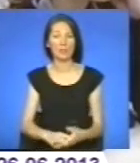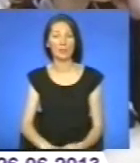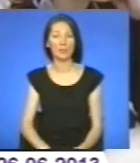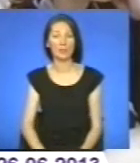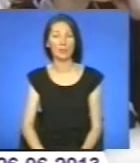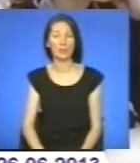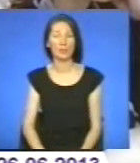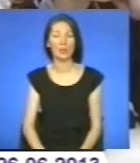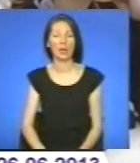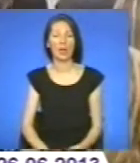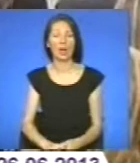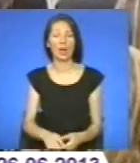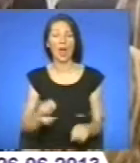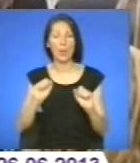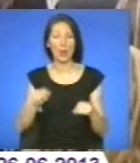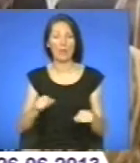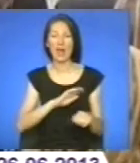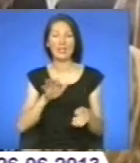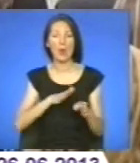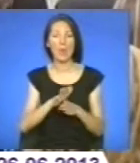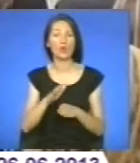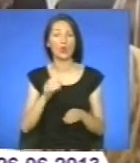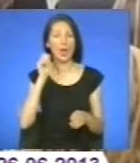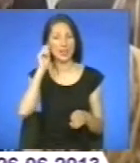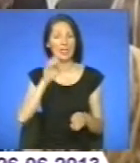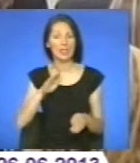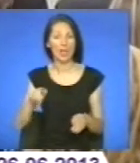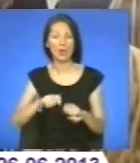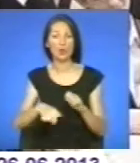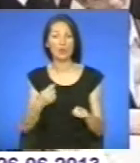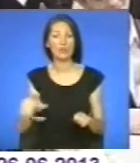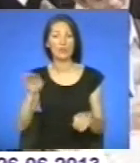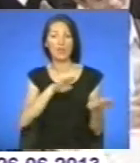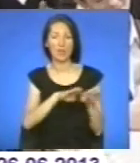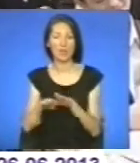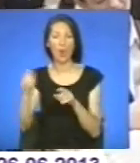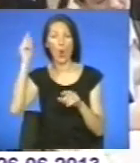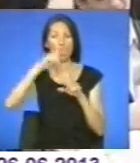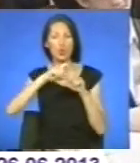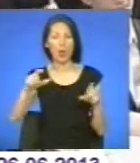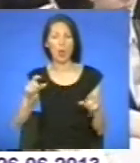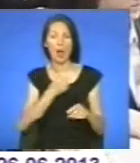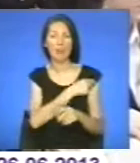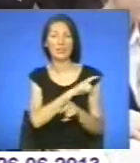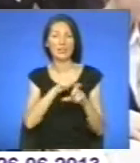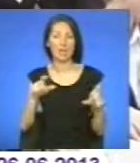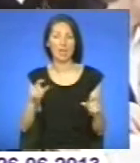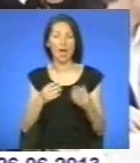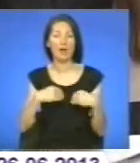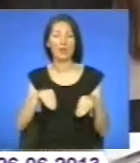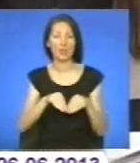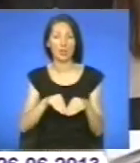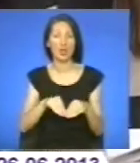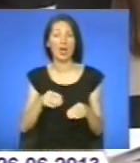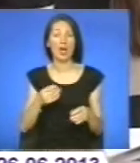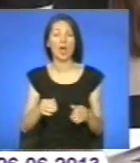Права неповнолітніх в Україні порушуються на всіх рівнях – у школах, медзакладах та в родинах. Серед останніх тенденцій – зростання рівня